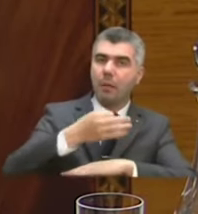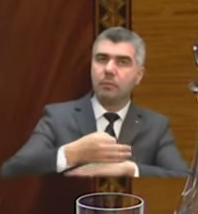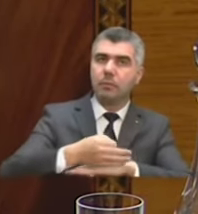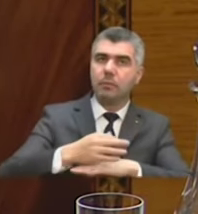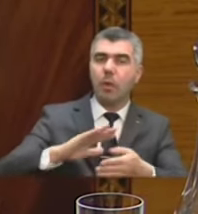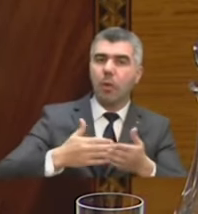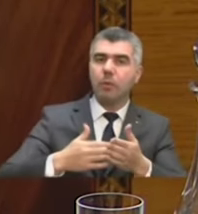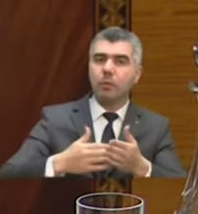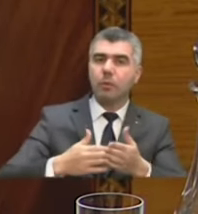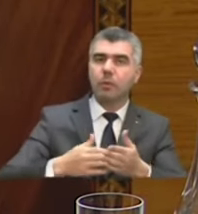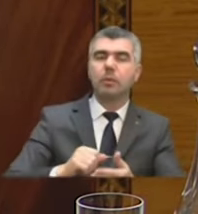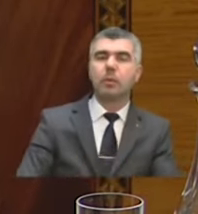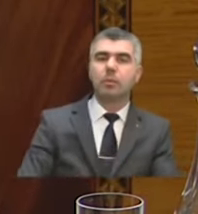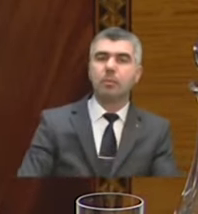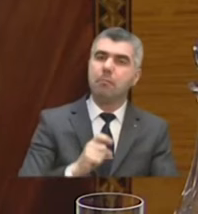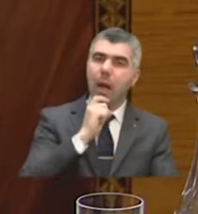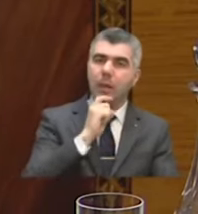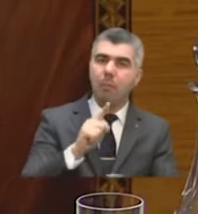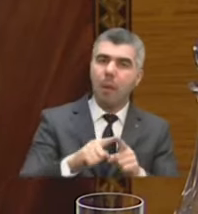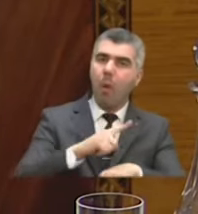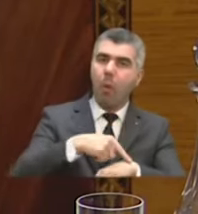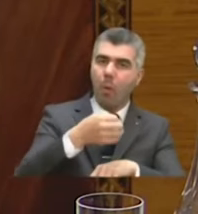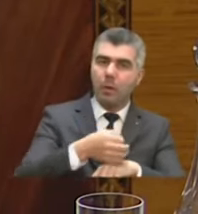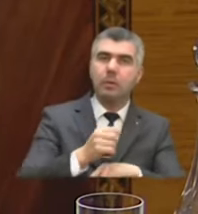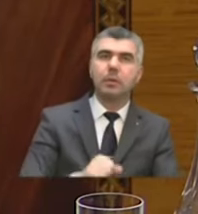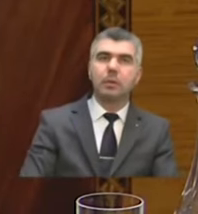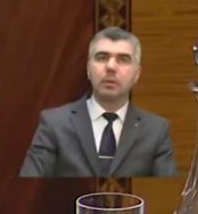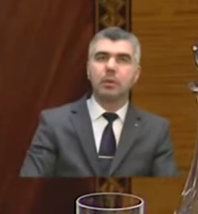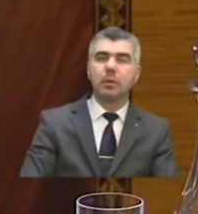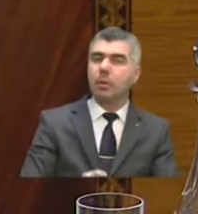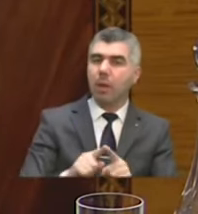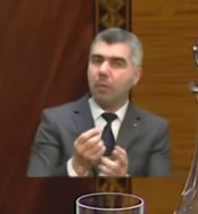ما تبقى من الزمن المدرسي، ضمان